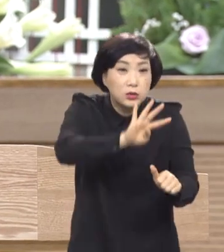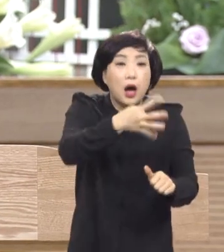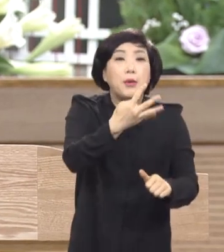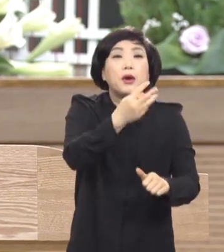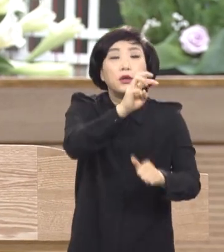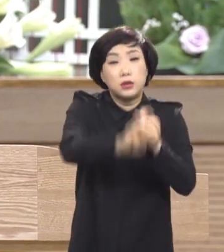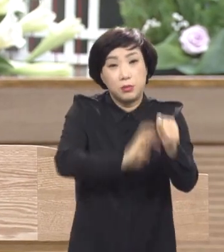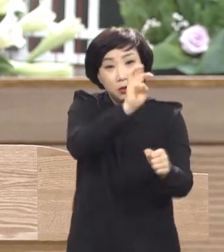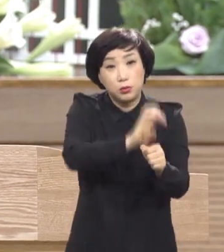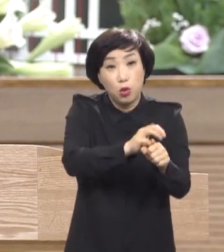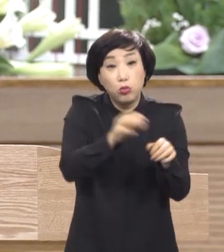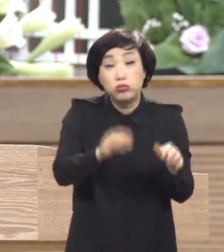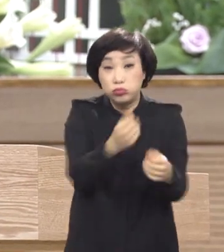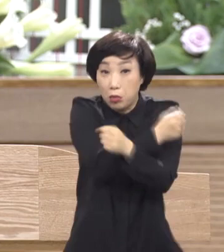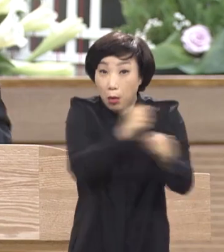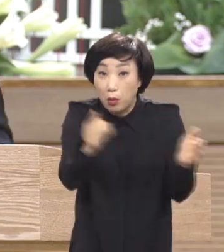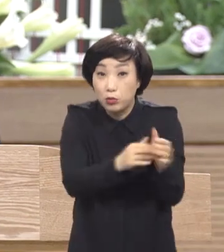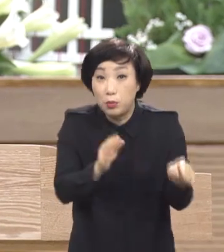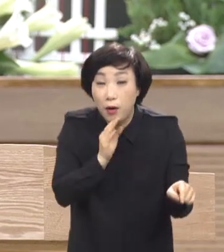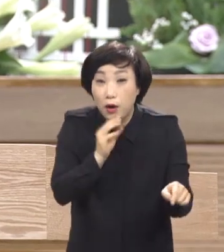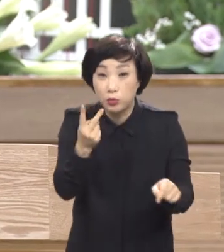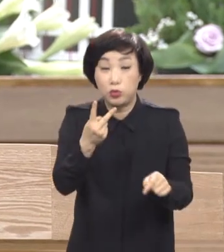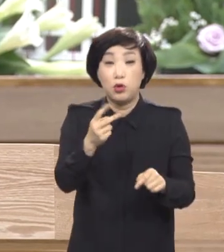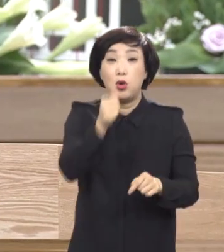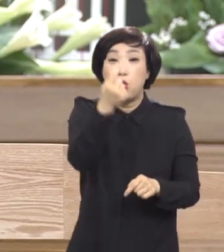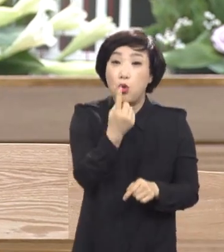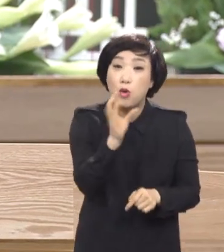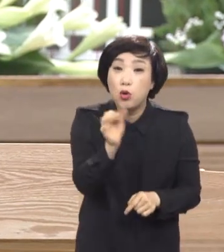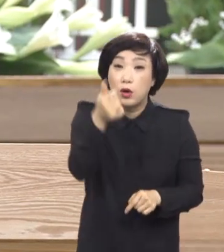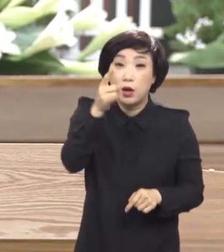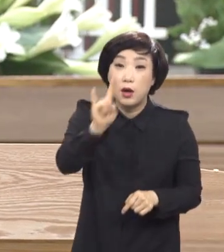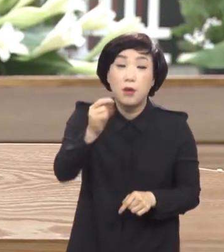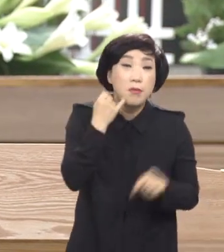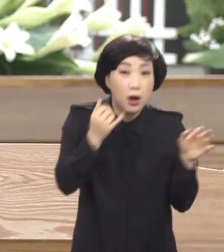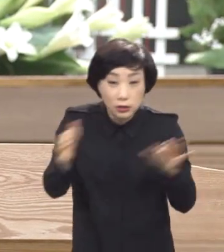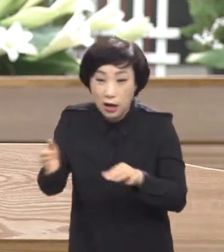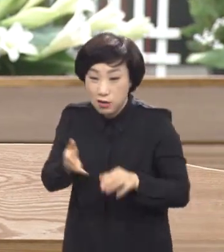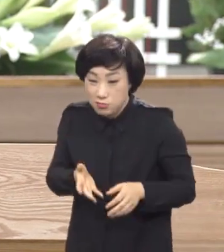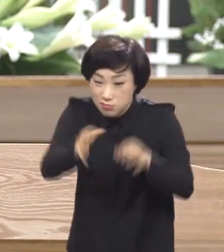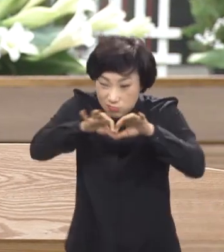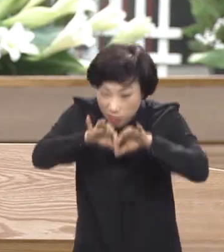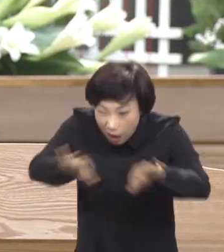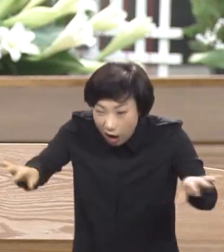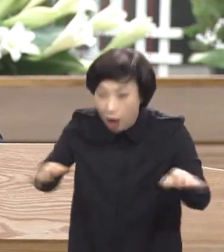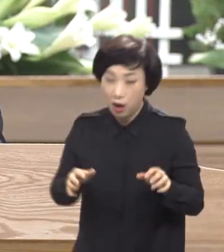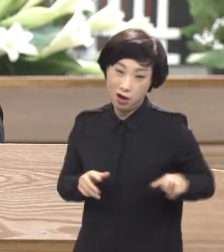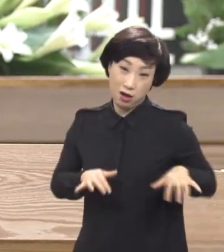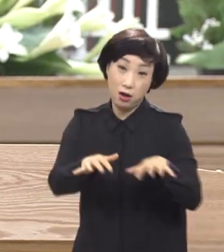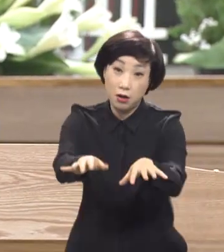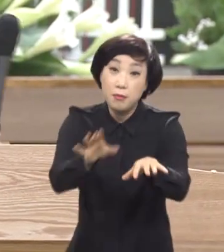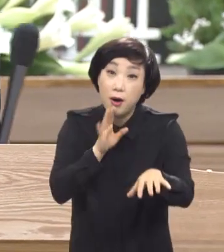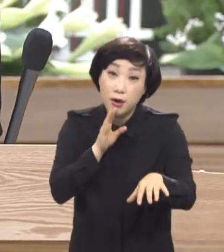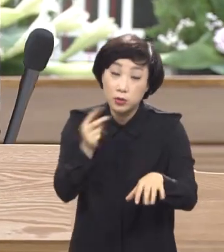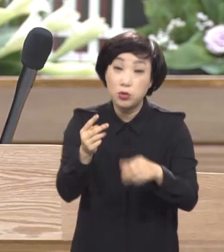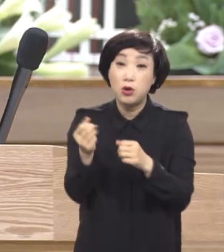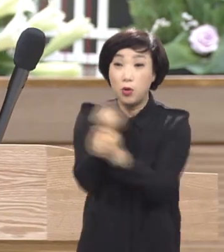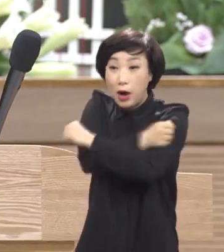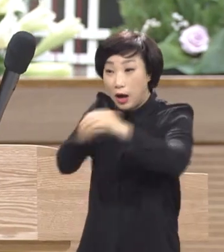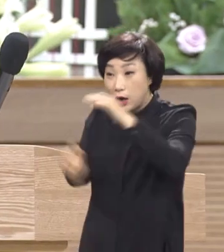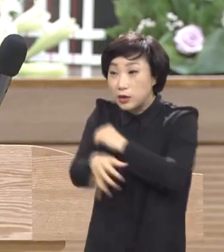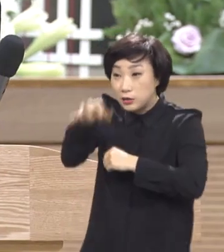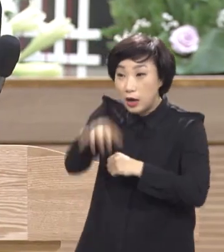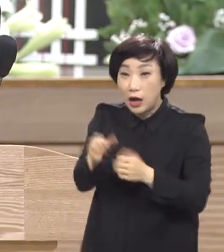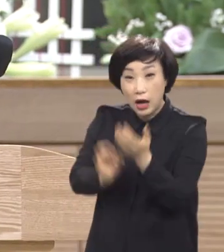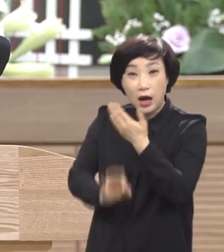끝내줬서 하나님이 홍해바다를 갈라서 건너가게 해줬어 하나님이 광야에서 아침마다